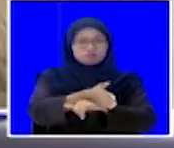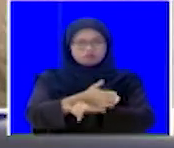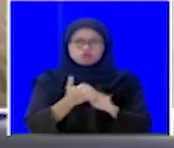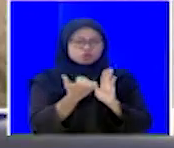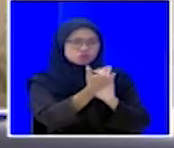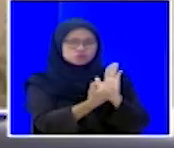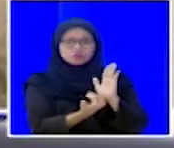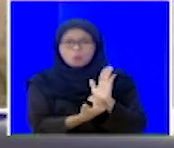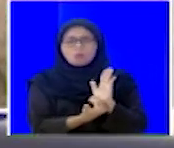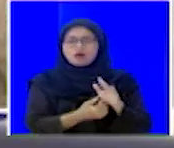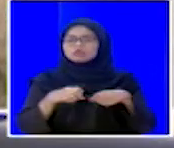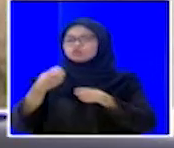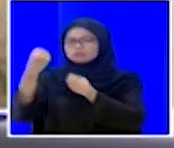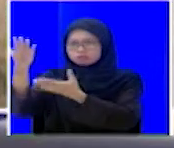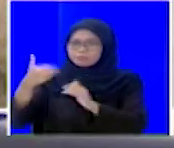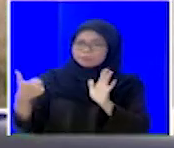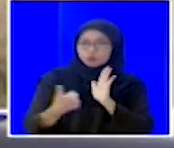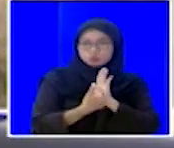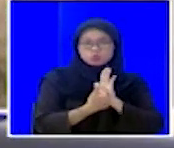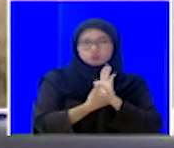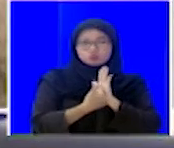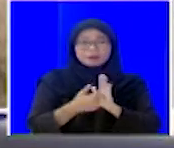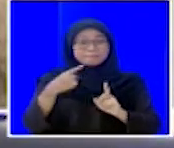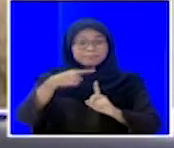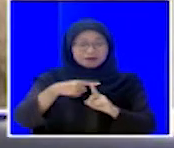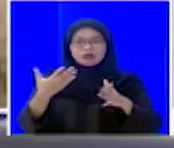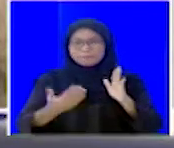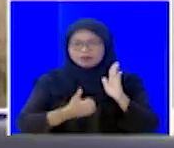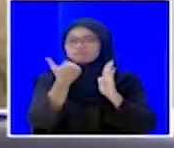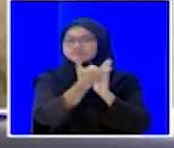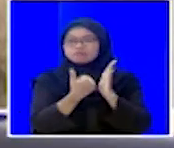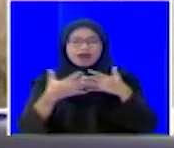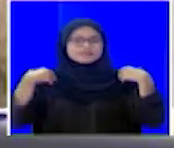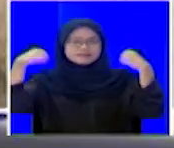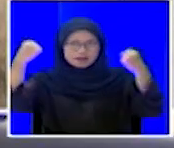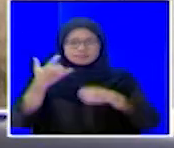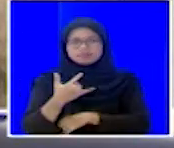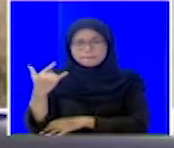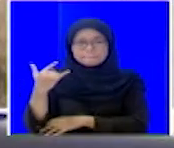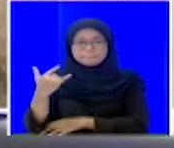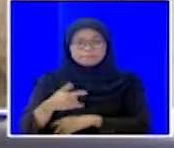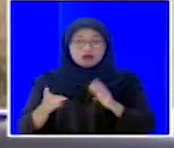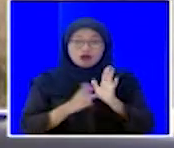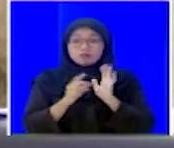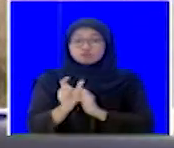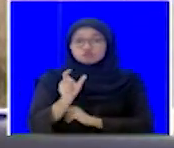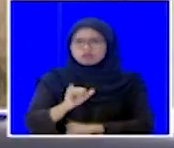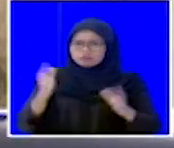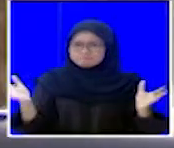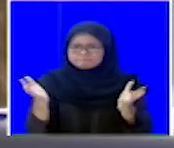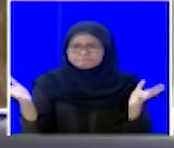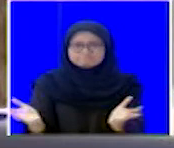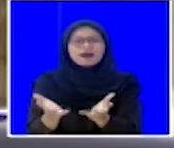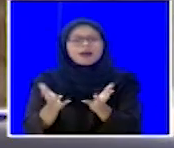juga menjaga protokol kesehatan. MUI mendorong agar pelaksanaan ibadah kurban